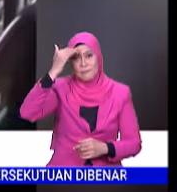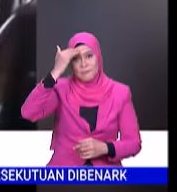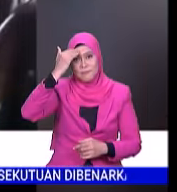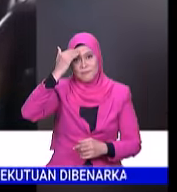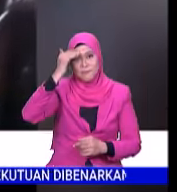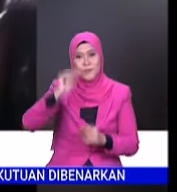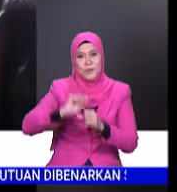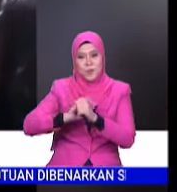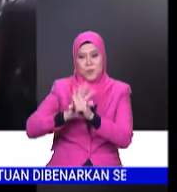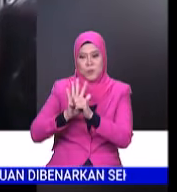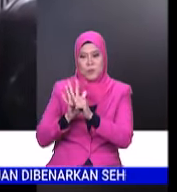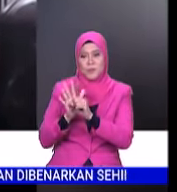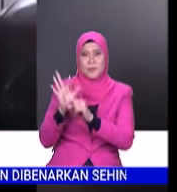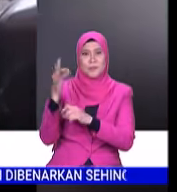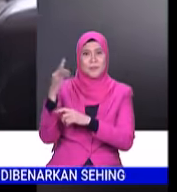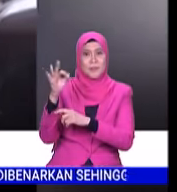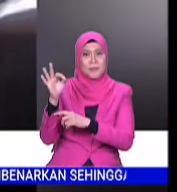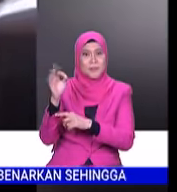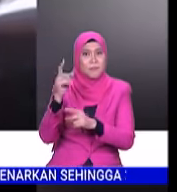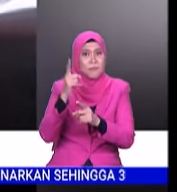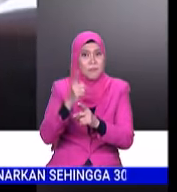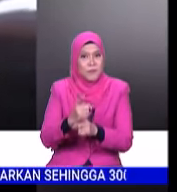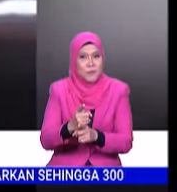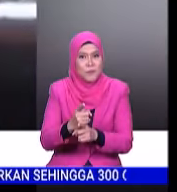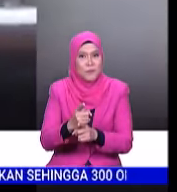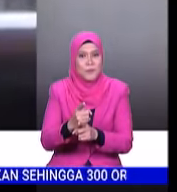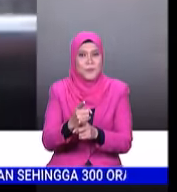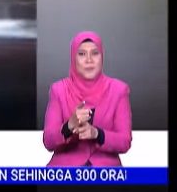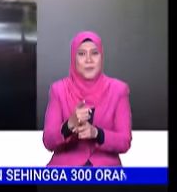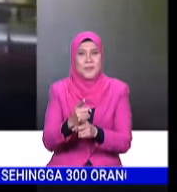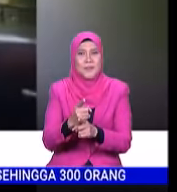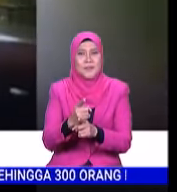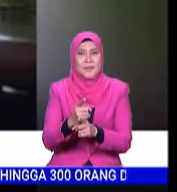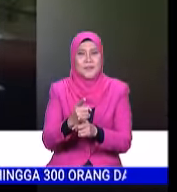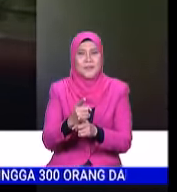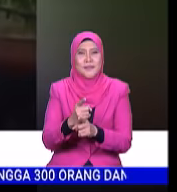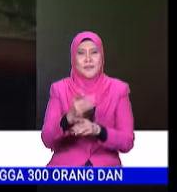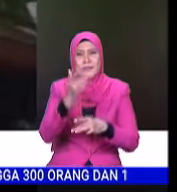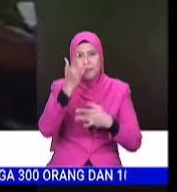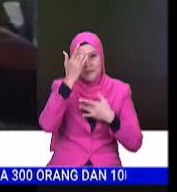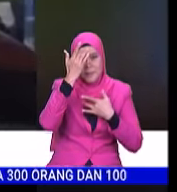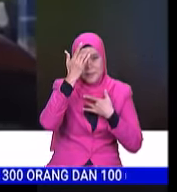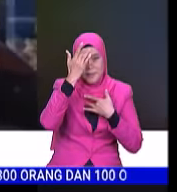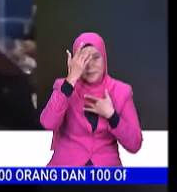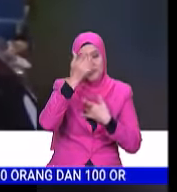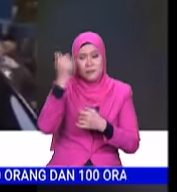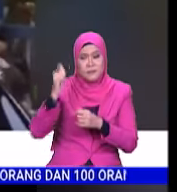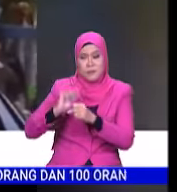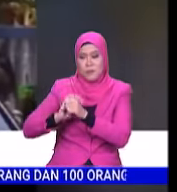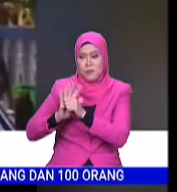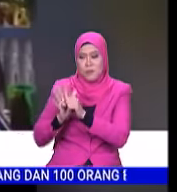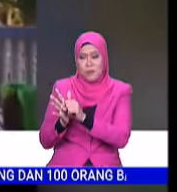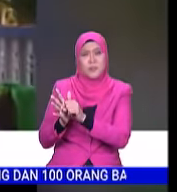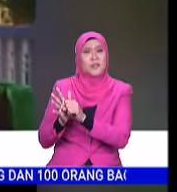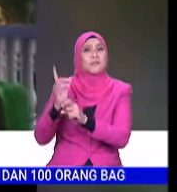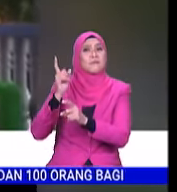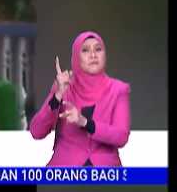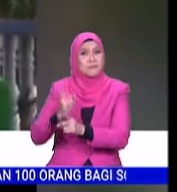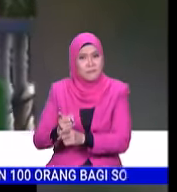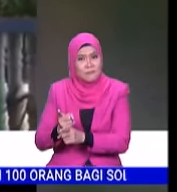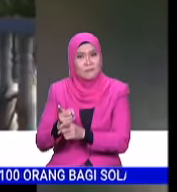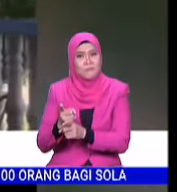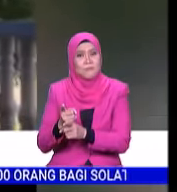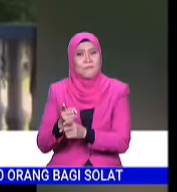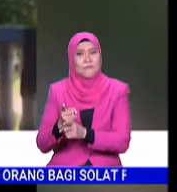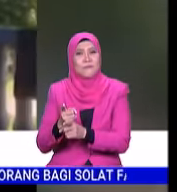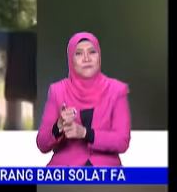bahawa COVID-19 itu benar. Sakit asbab COVID-19 itu